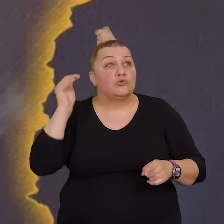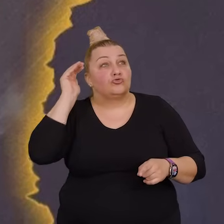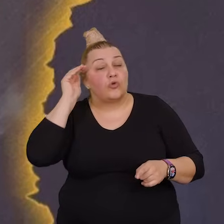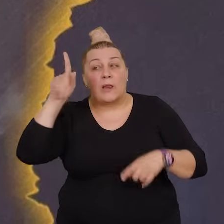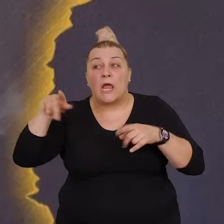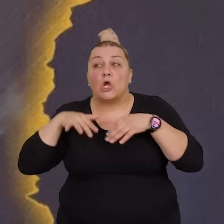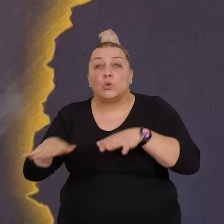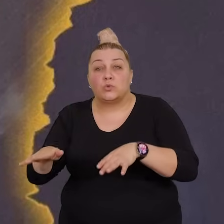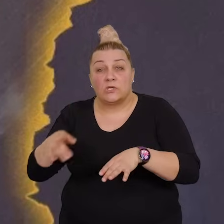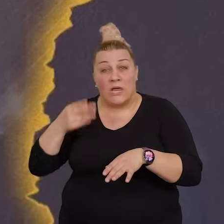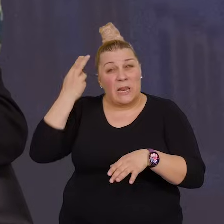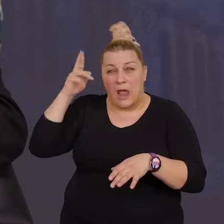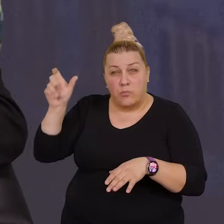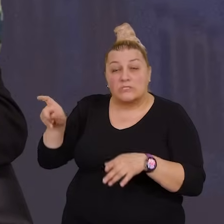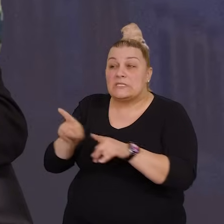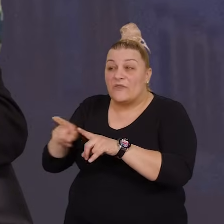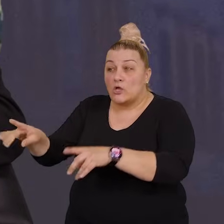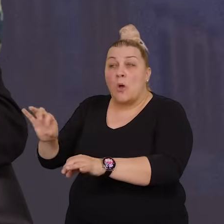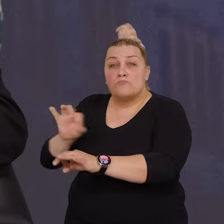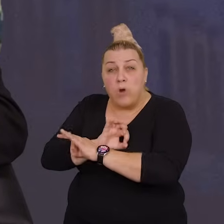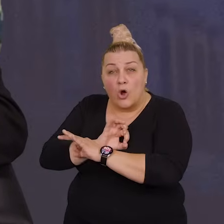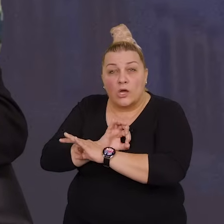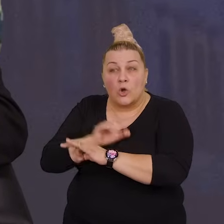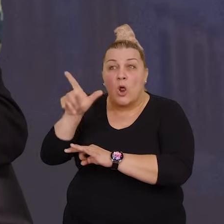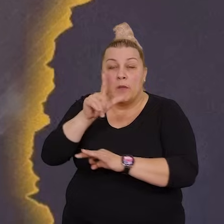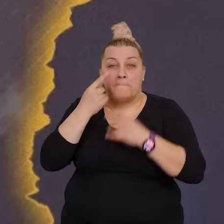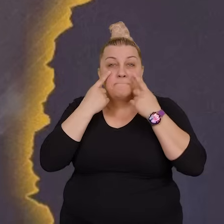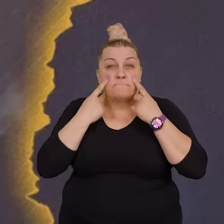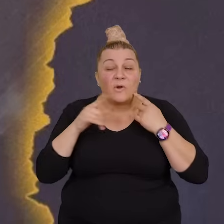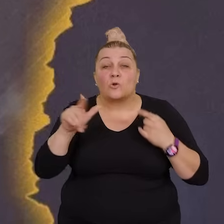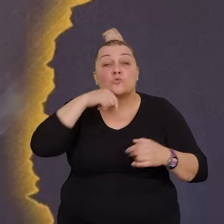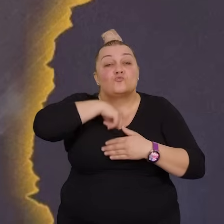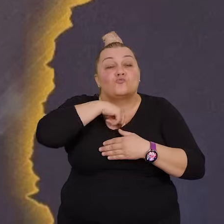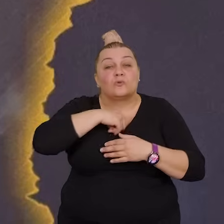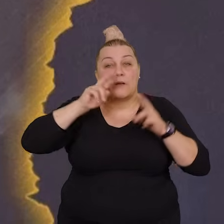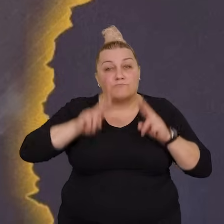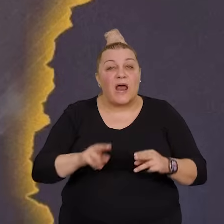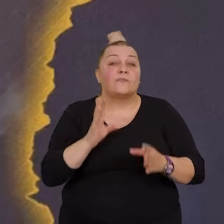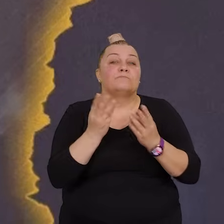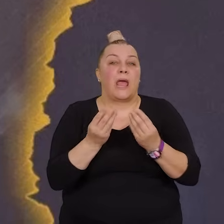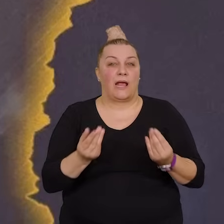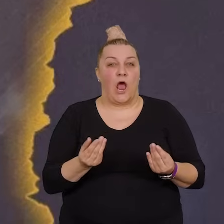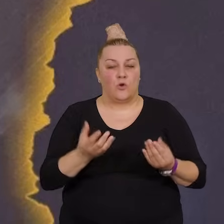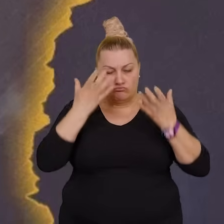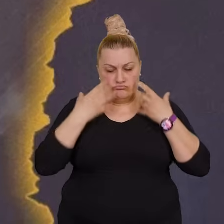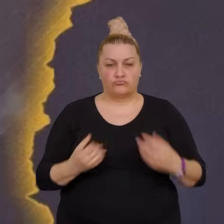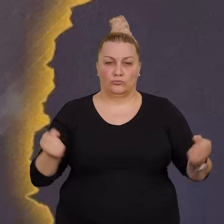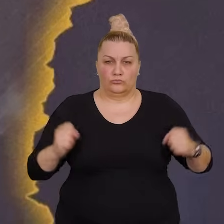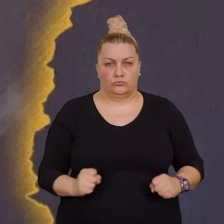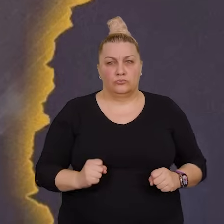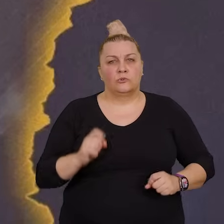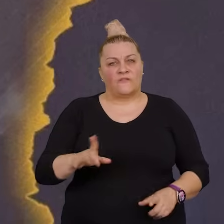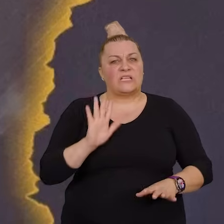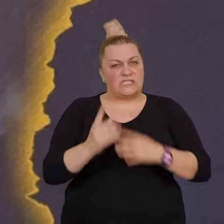ljudi, koje oni nisu poznali osobno, ali su znali za sudbine, to oni su bili vrlo mekani ljudi. Znate, oni su izgledali tako jer oni su bili u Makbetovskoj